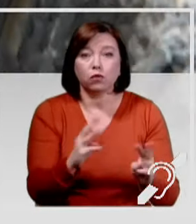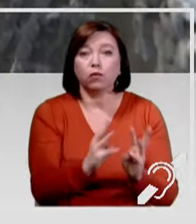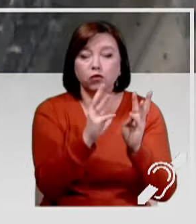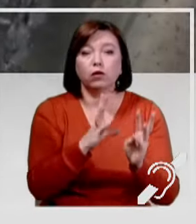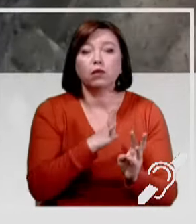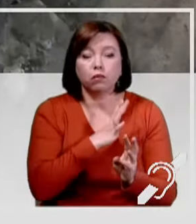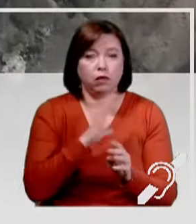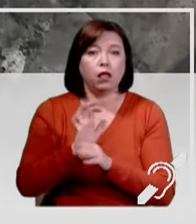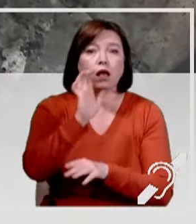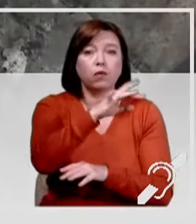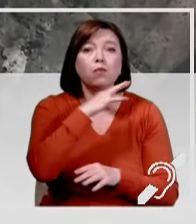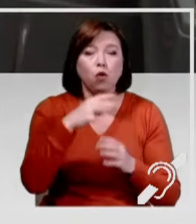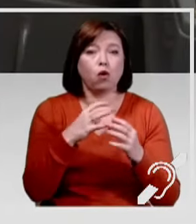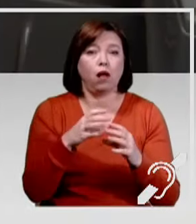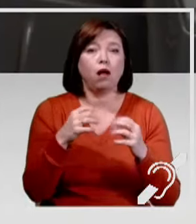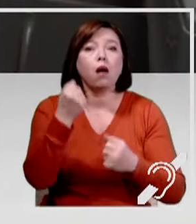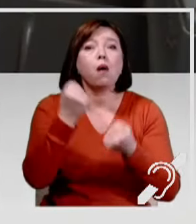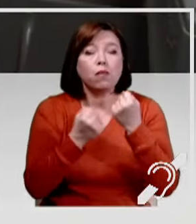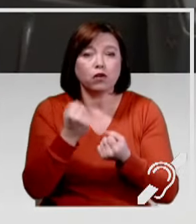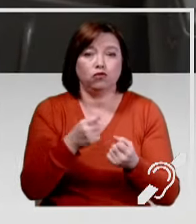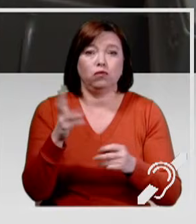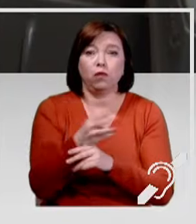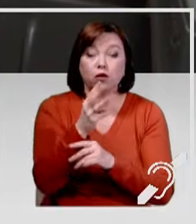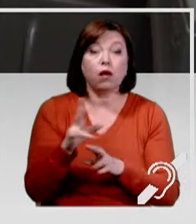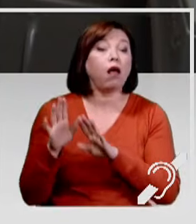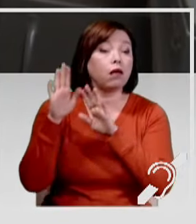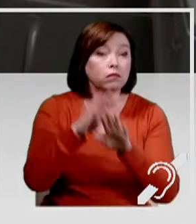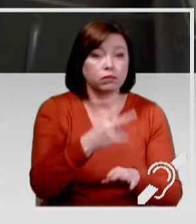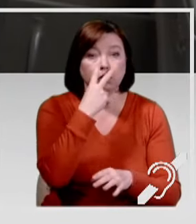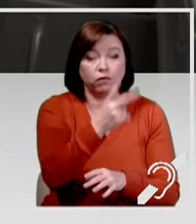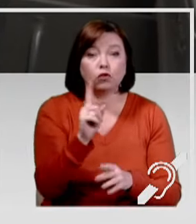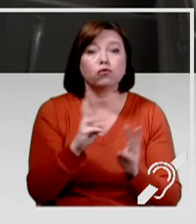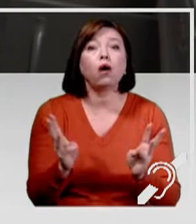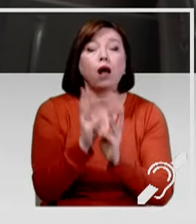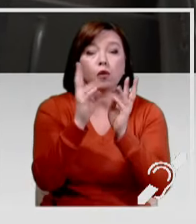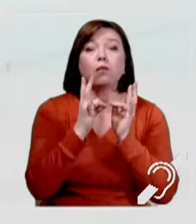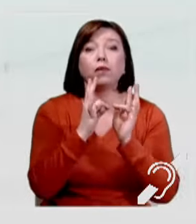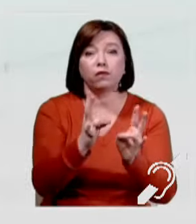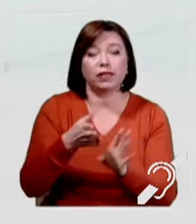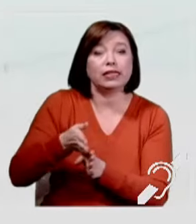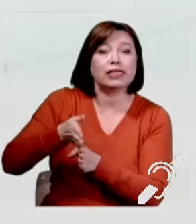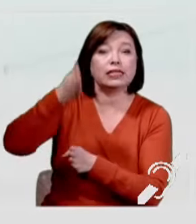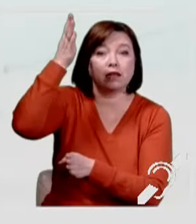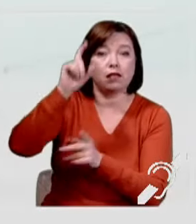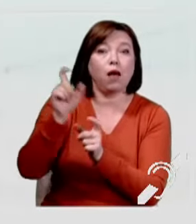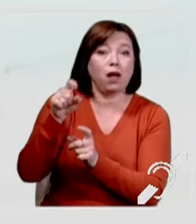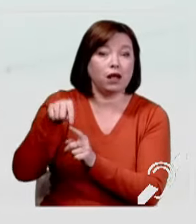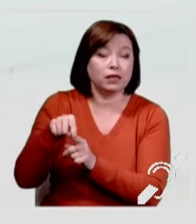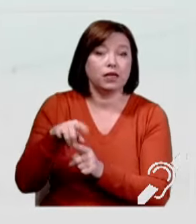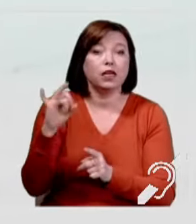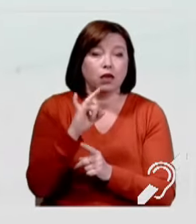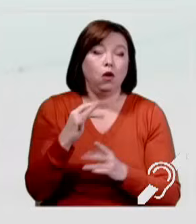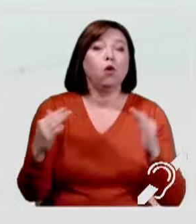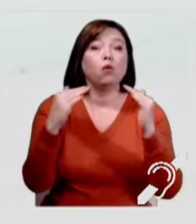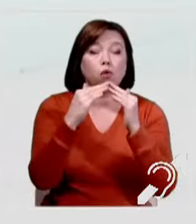fost îndreptate mai multe echipe de pompieri și salvatori. Ajunși aceștia au stabilit că focul a afectat peretele magazinului, iar nivelul